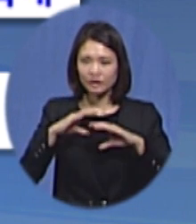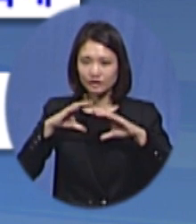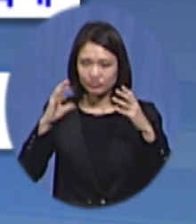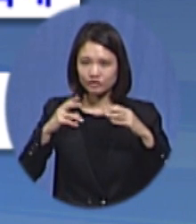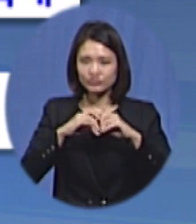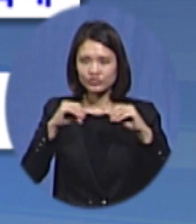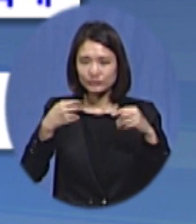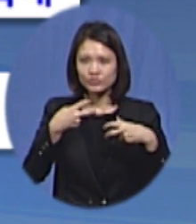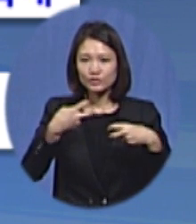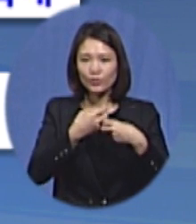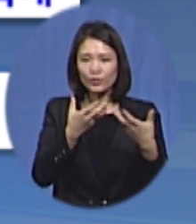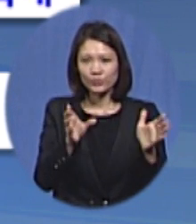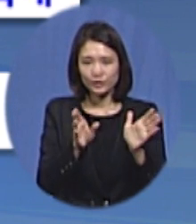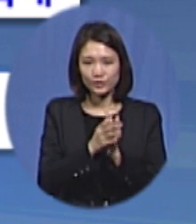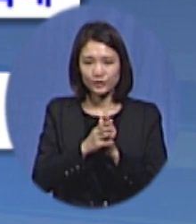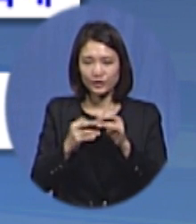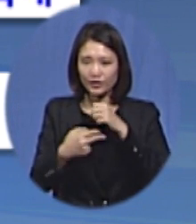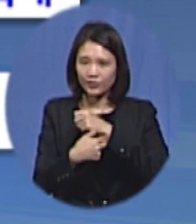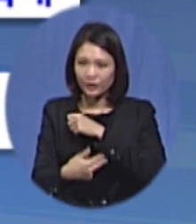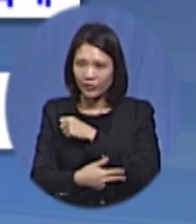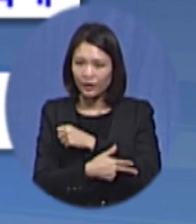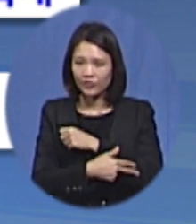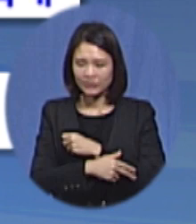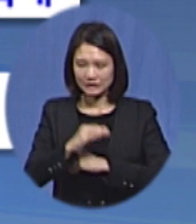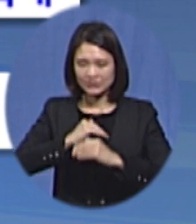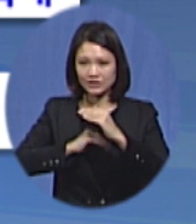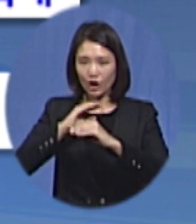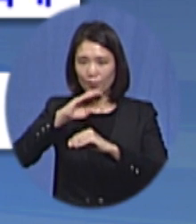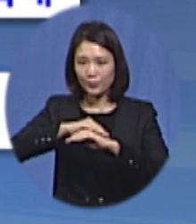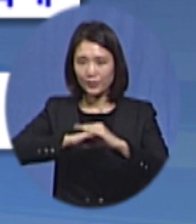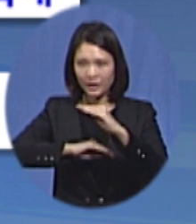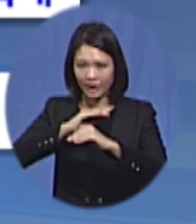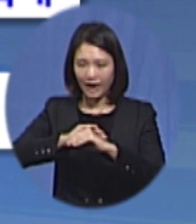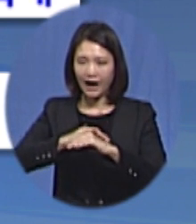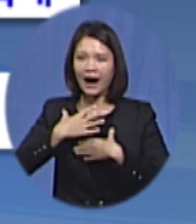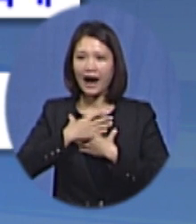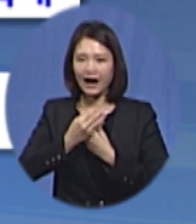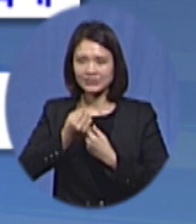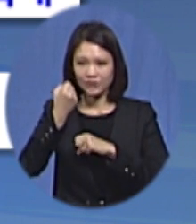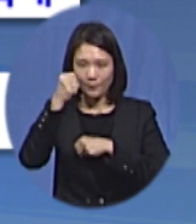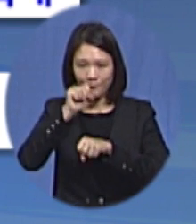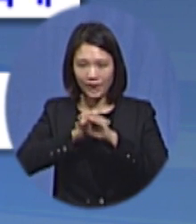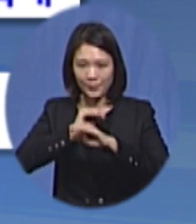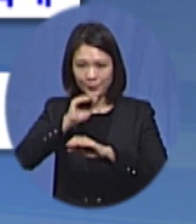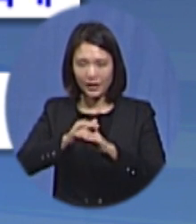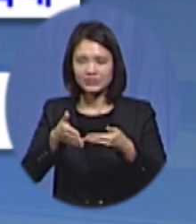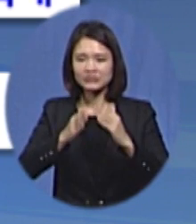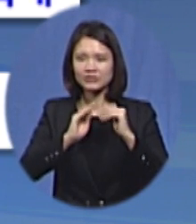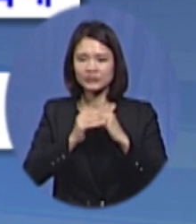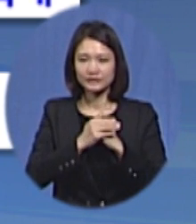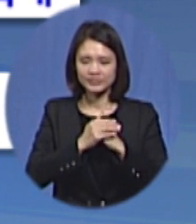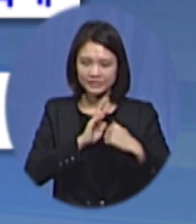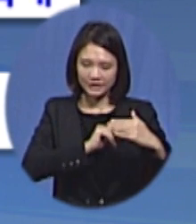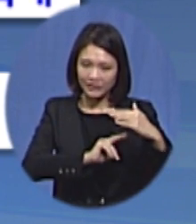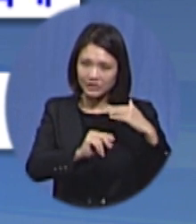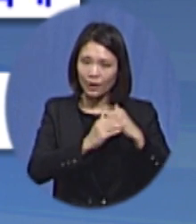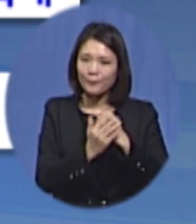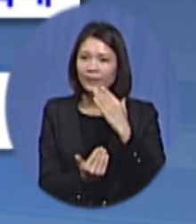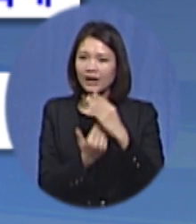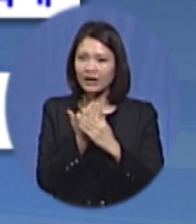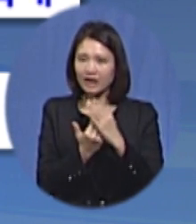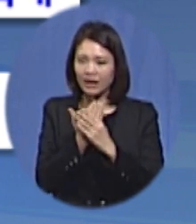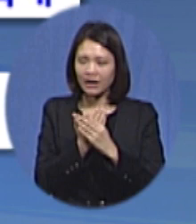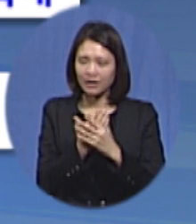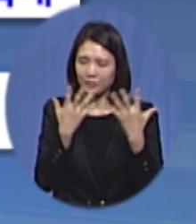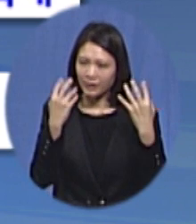국토교통부가 전철역 곡선 승강장에 접이식 안전발판 설치를 확대합니다. 이는 전철역 승강장에서 발생하고